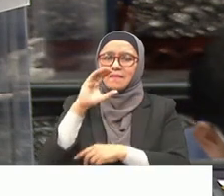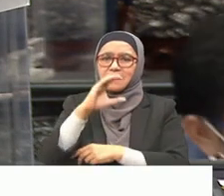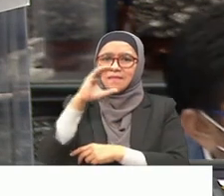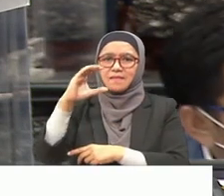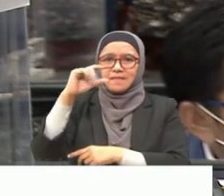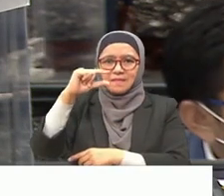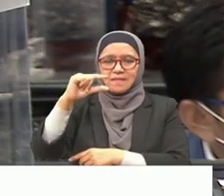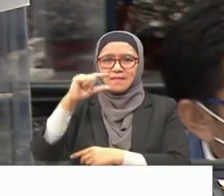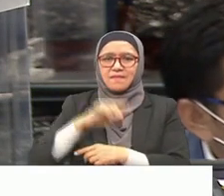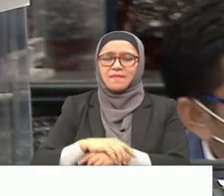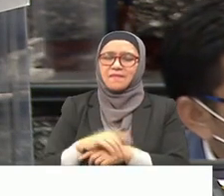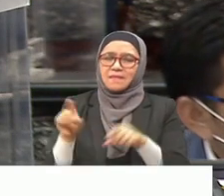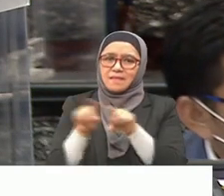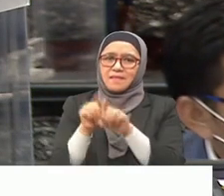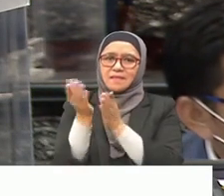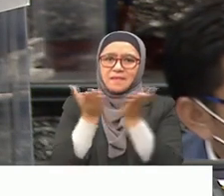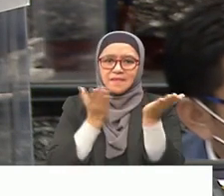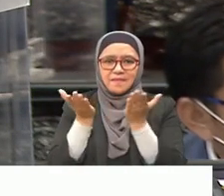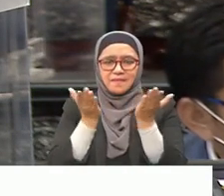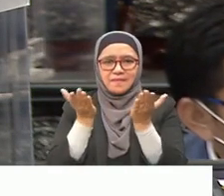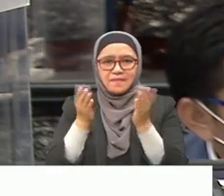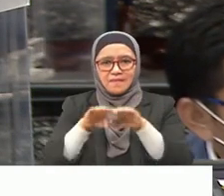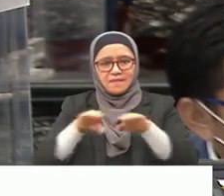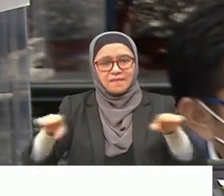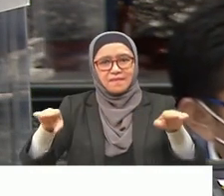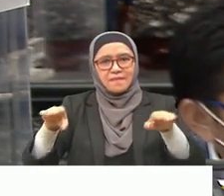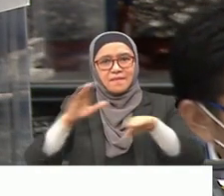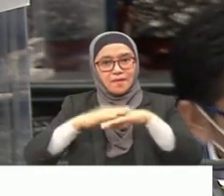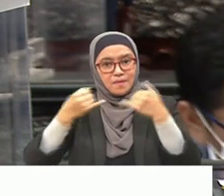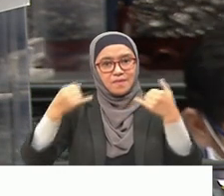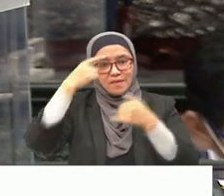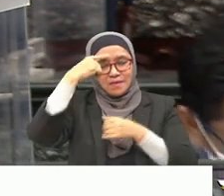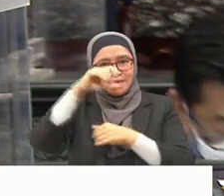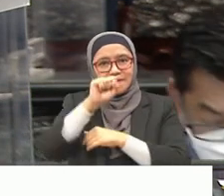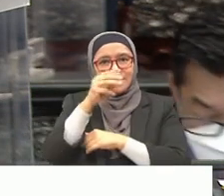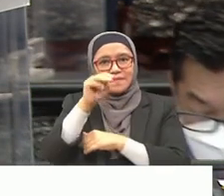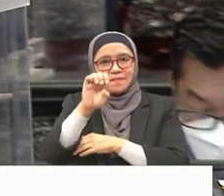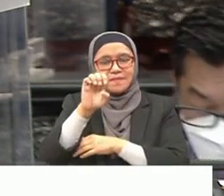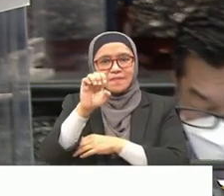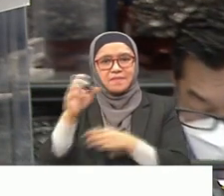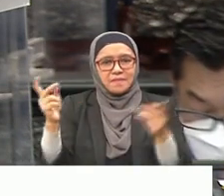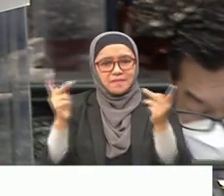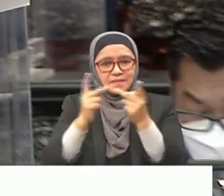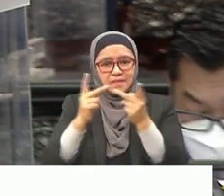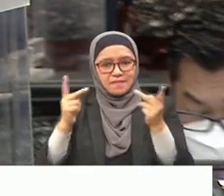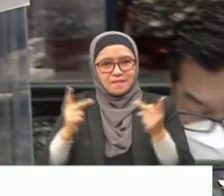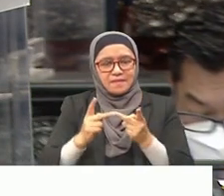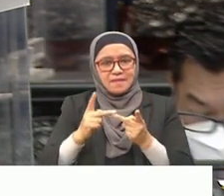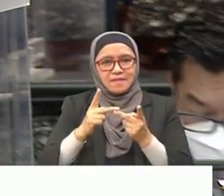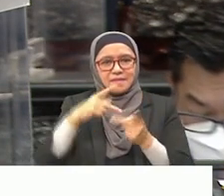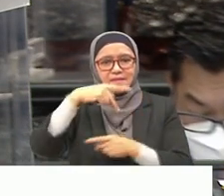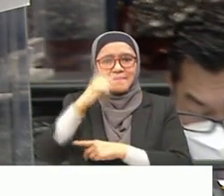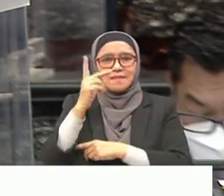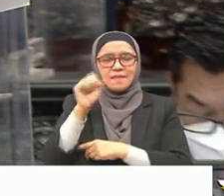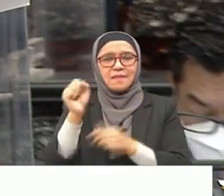berhad CDC juga menyediakan platform atas talian untuk SMS yang memadankan fix dengan pembiayaan yang